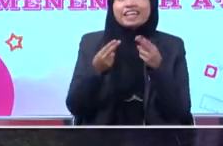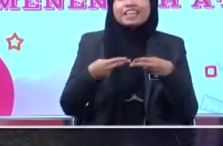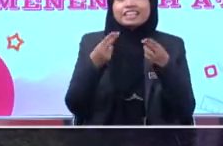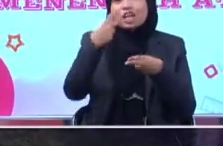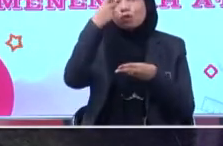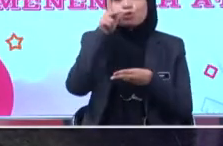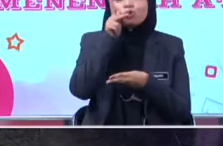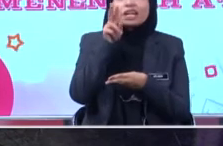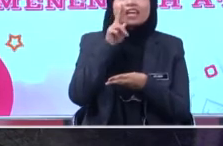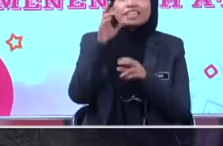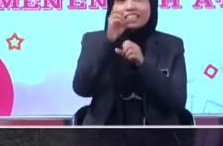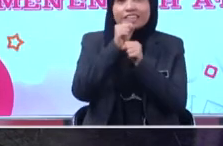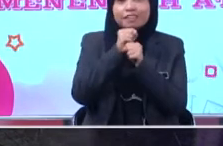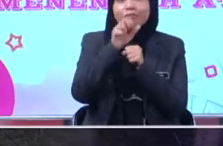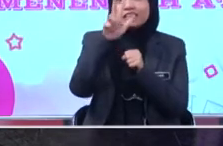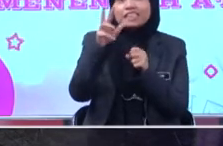digemari